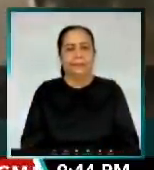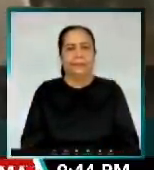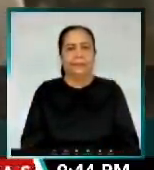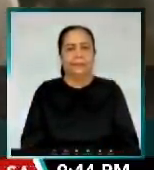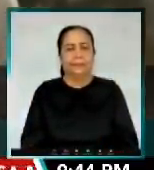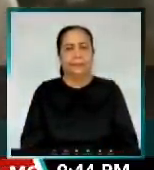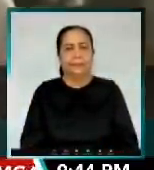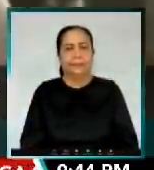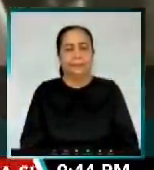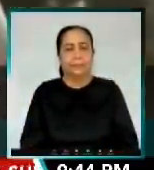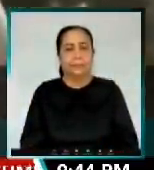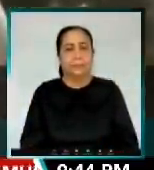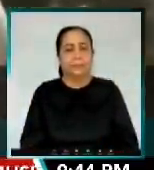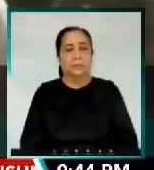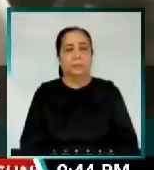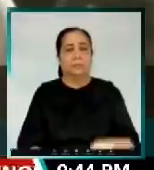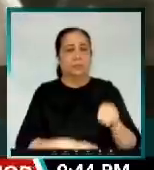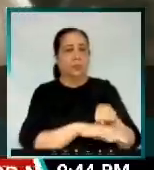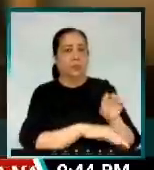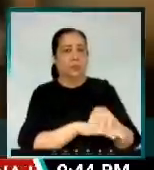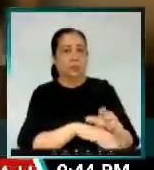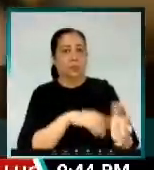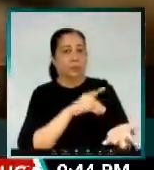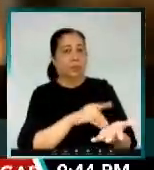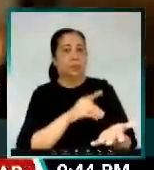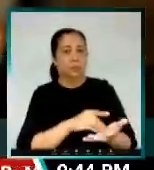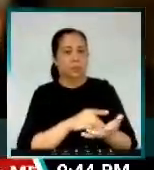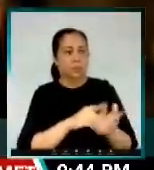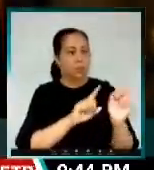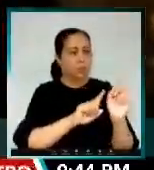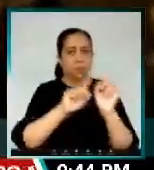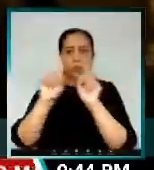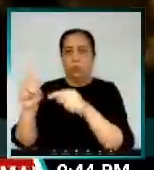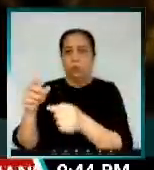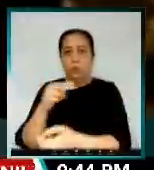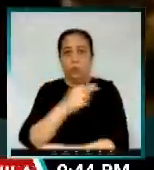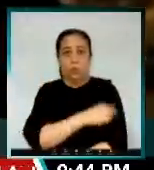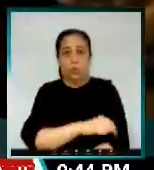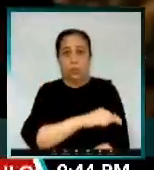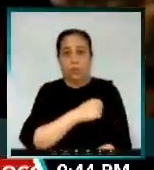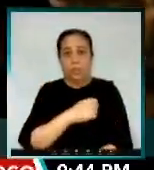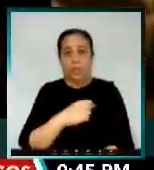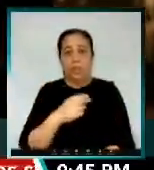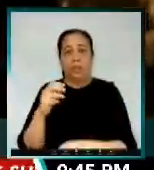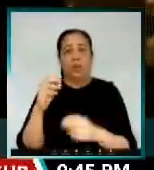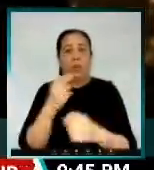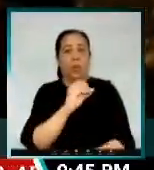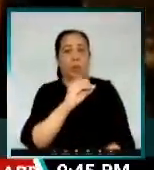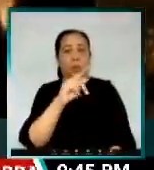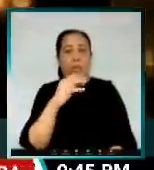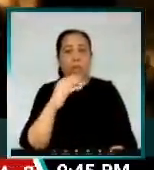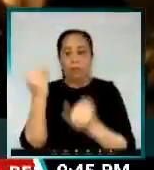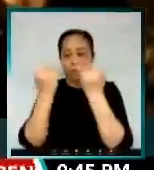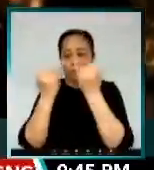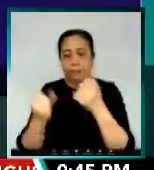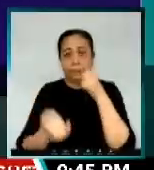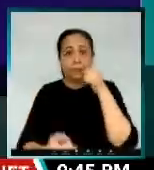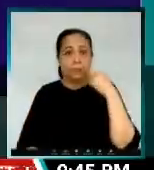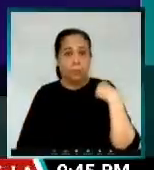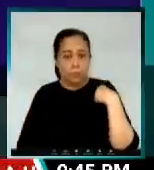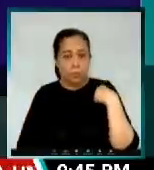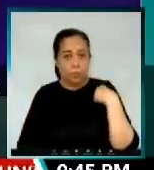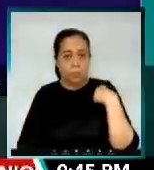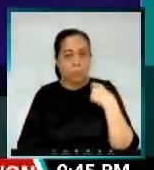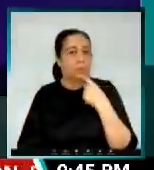Sa payo ng kanyang doktor, nagpunta sa ospital ang OPM icon na si Claire De La Fuente kahapon. Ayon sa